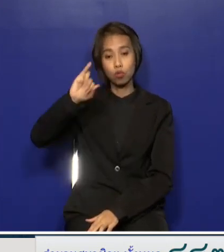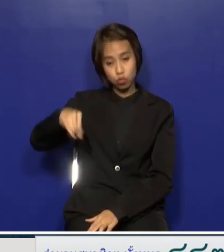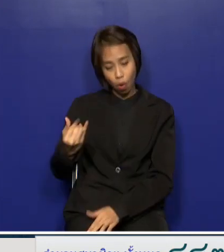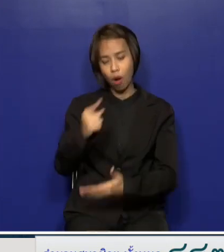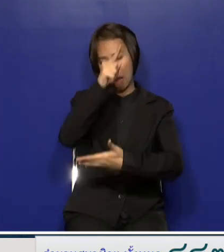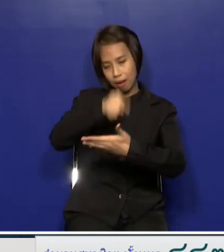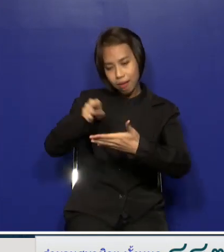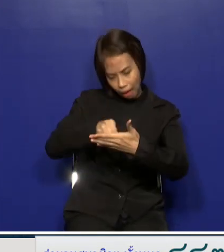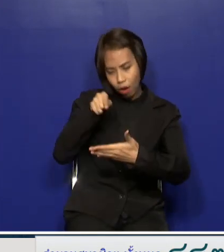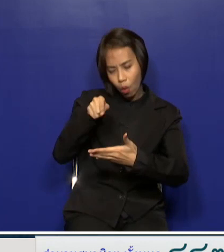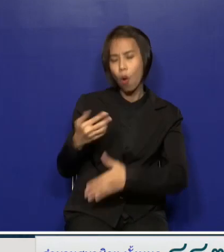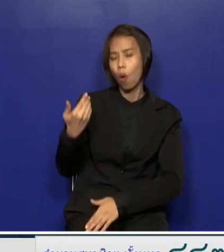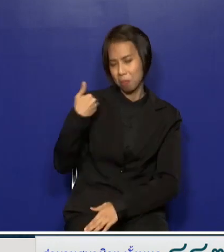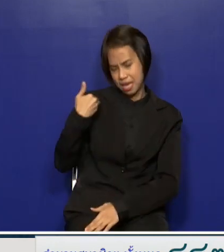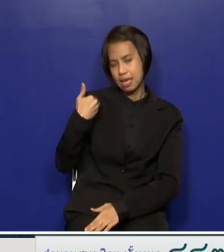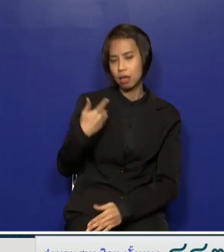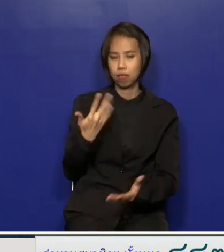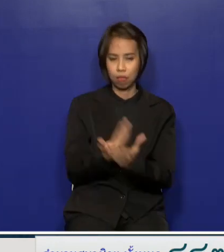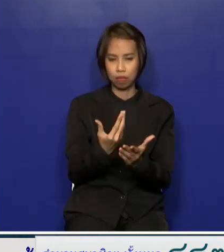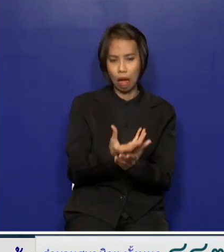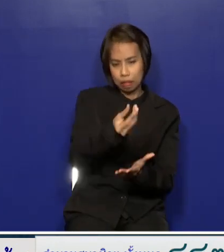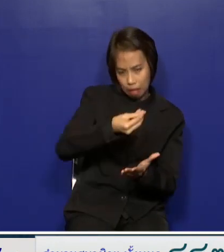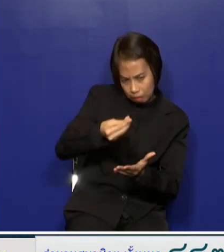การซืศิตขายเสียง